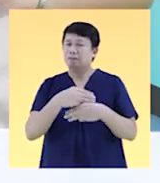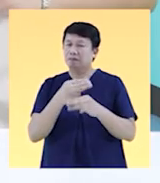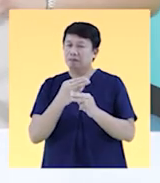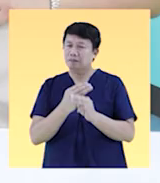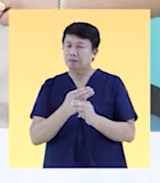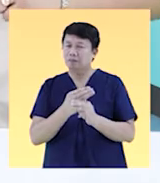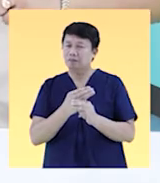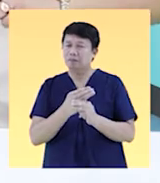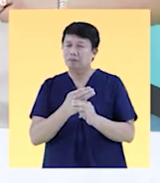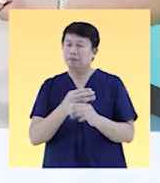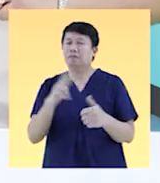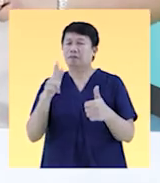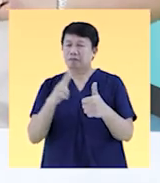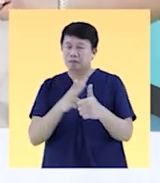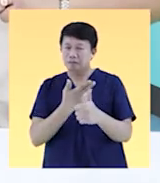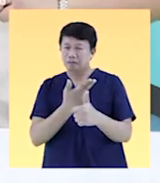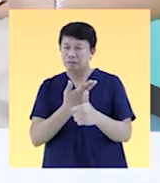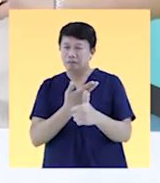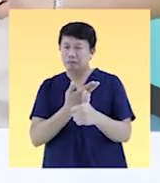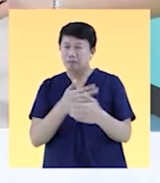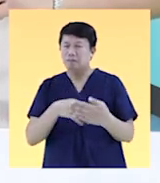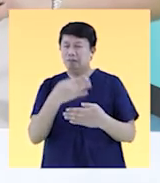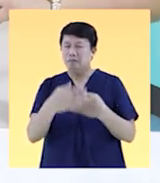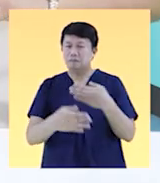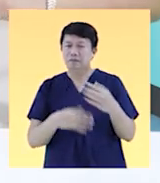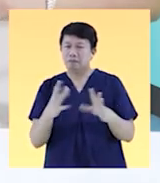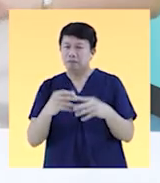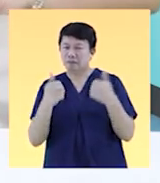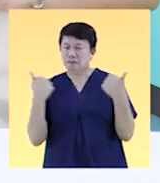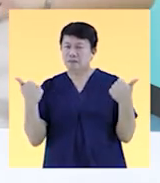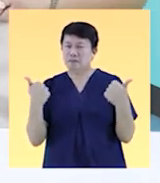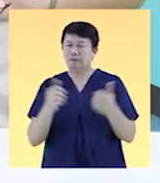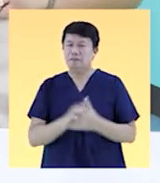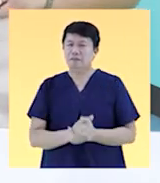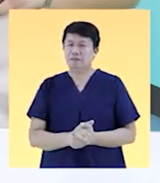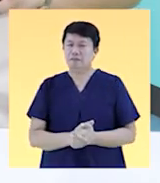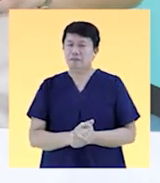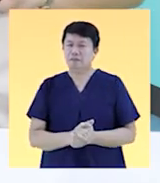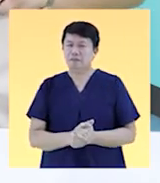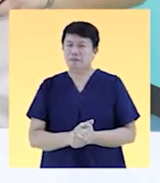Gawin na natin ang ikatlong hakbang, ang solve.